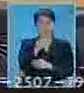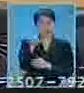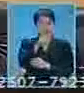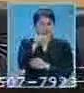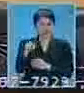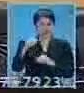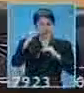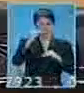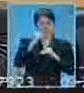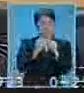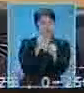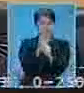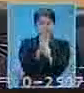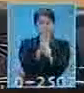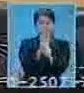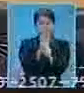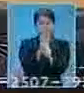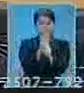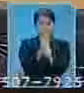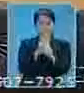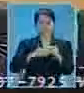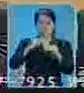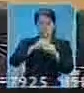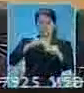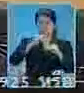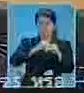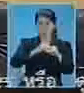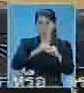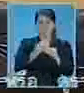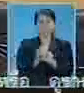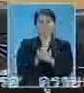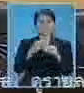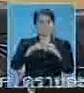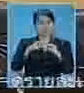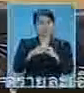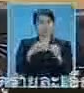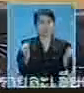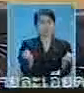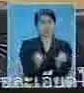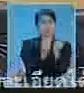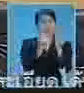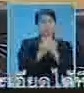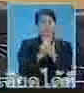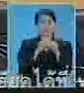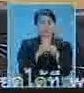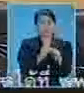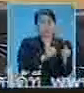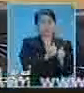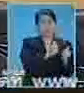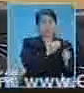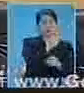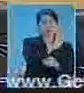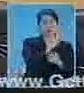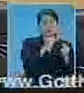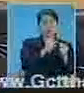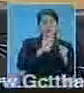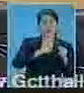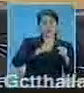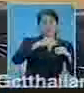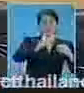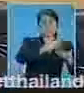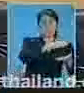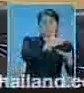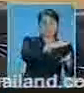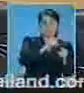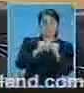2ปีและผมคิดว่าการเพิ่มนี้ก็จะไม่มีผลกระทบต่อการลดความสามารถในการแข่งขันของผู้ประกอบการ